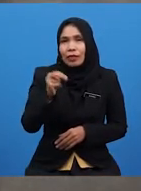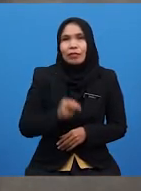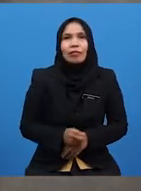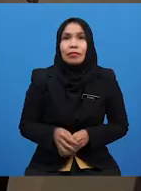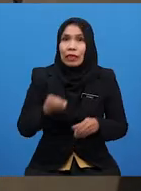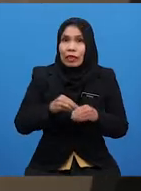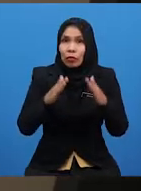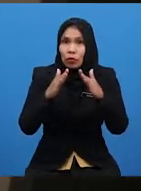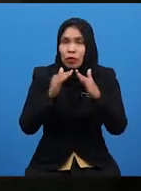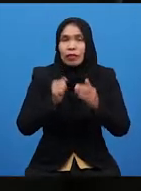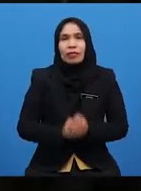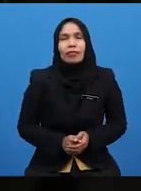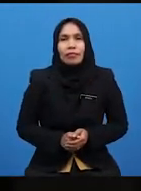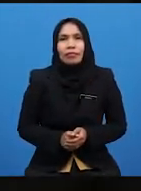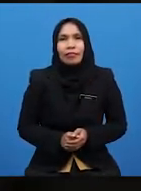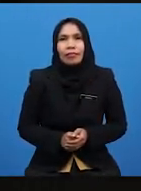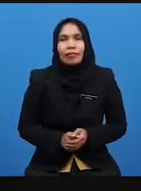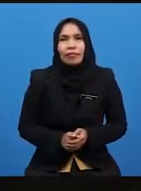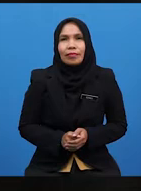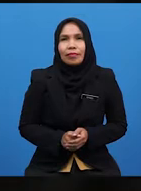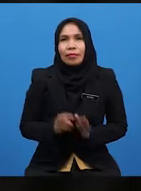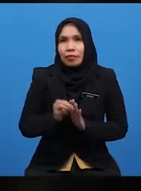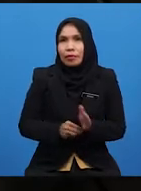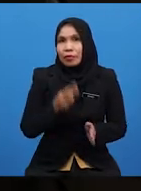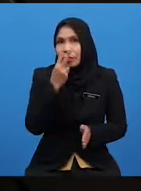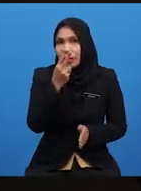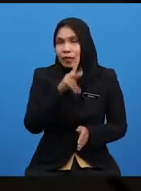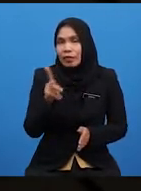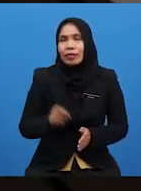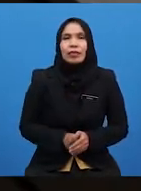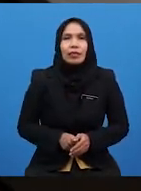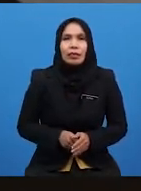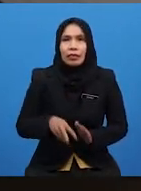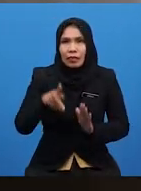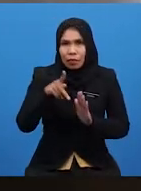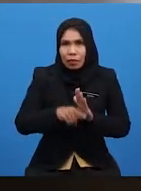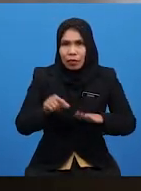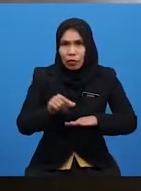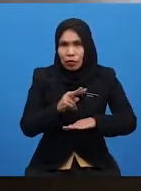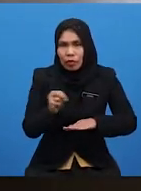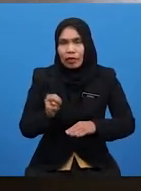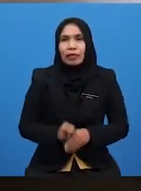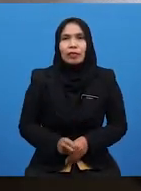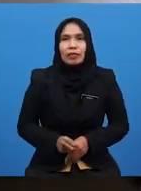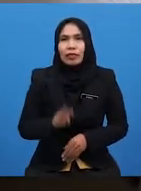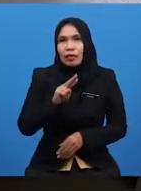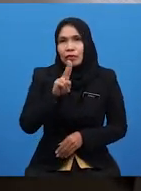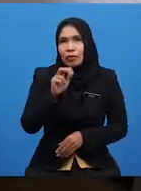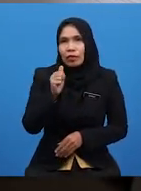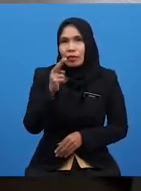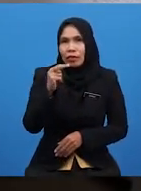pengaplikasiannya bijak ini memperlihatkan penggunaan ruang dengan susu Nature yang